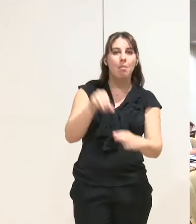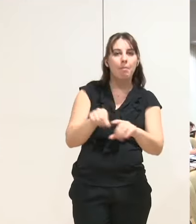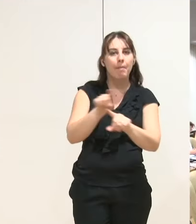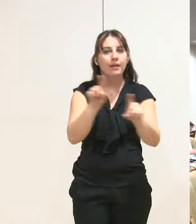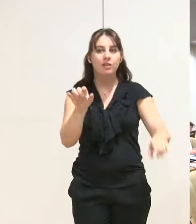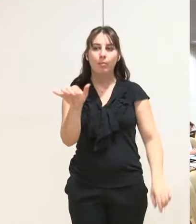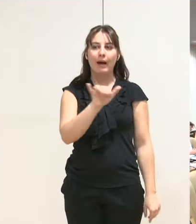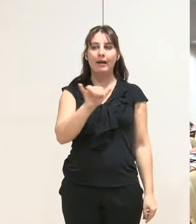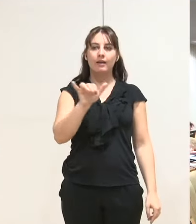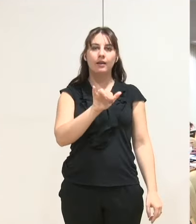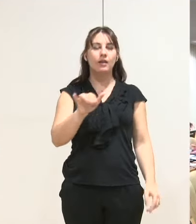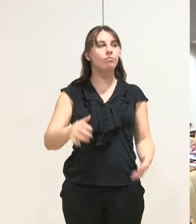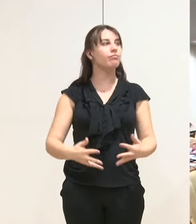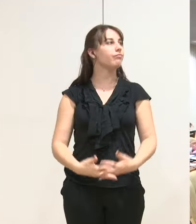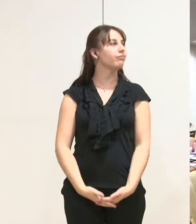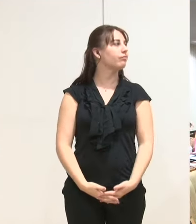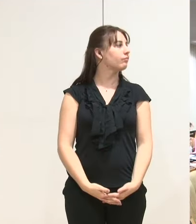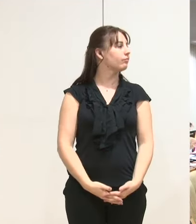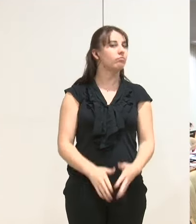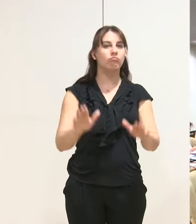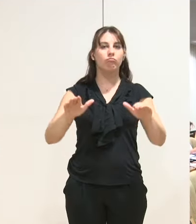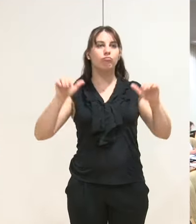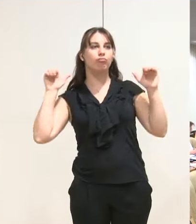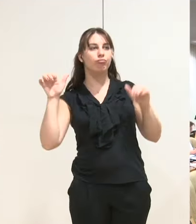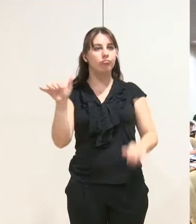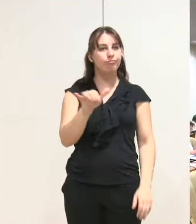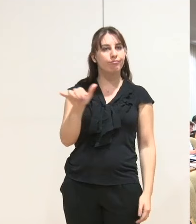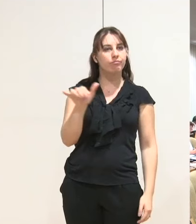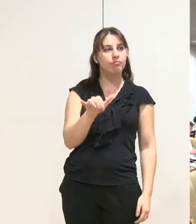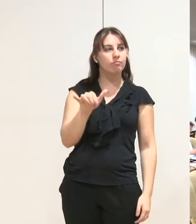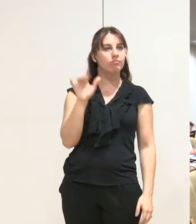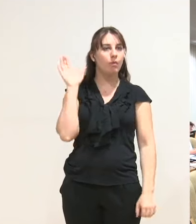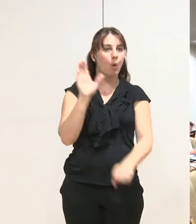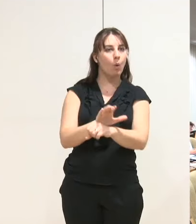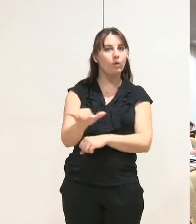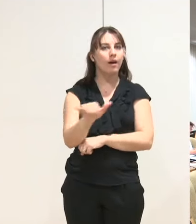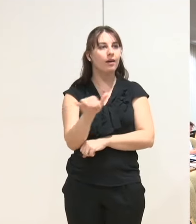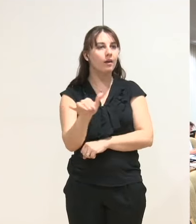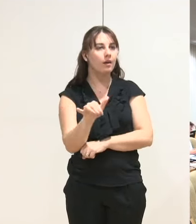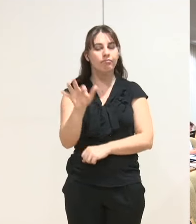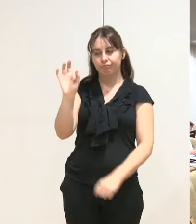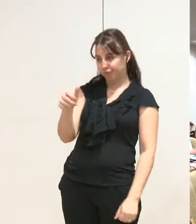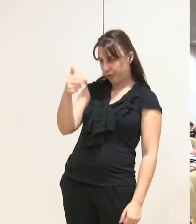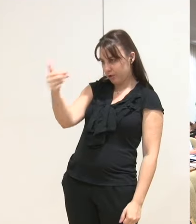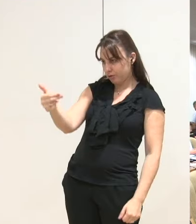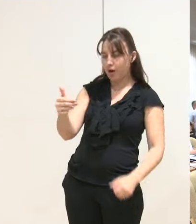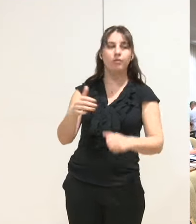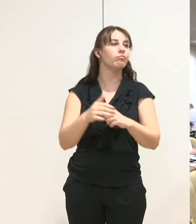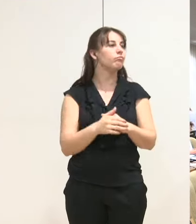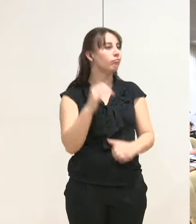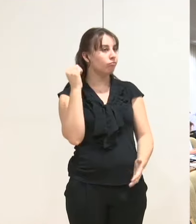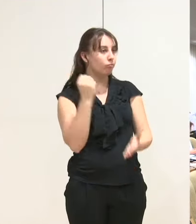vote qui s'abstient qui est contre le Front National qui